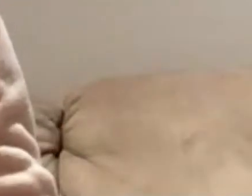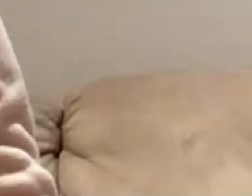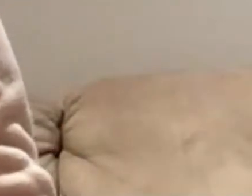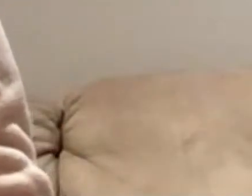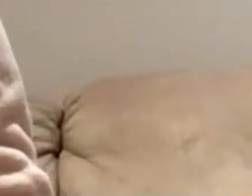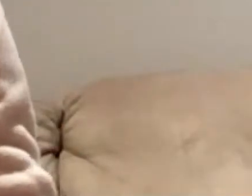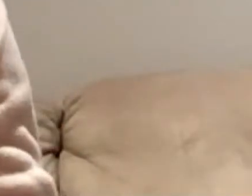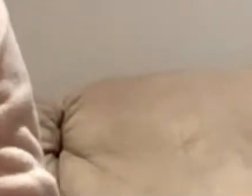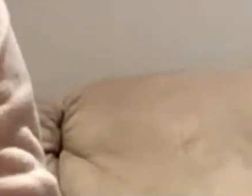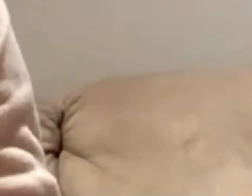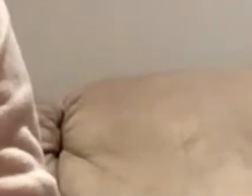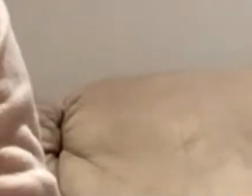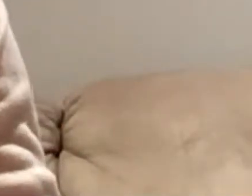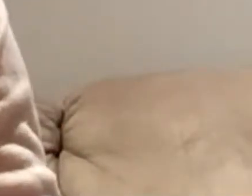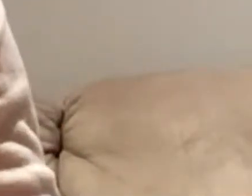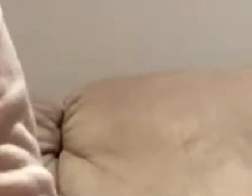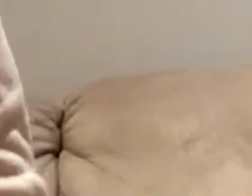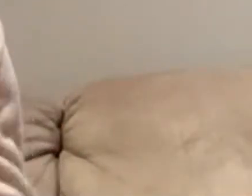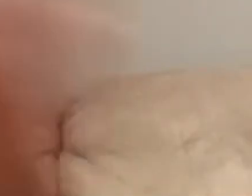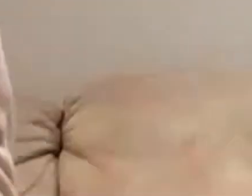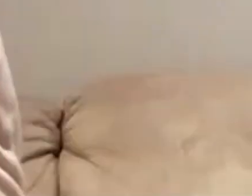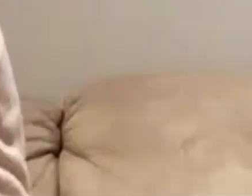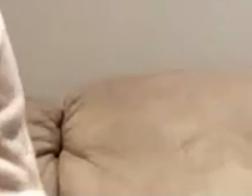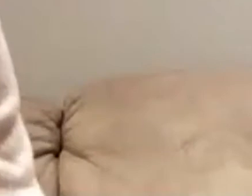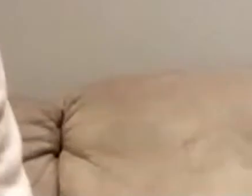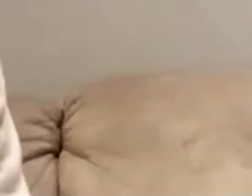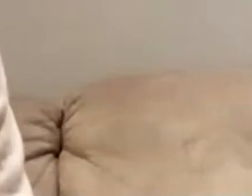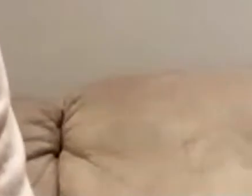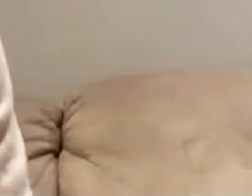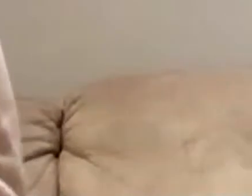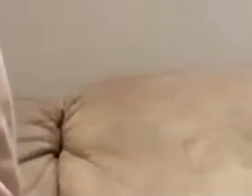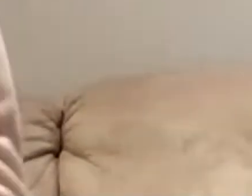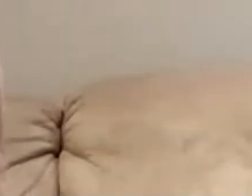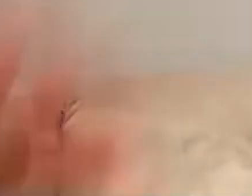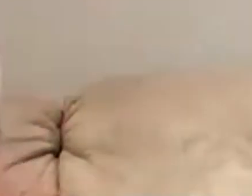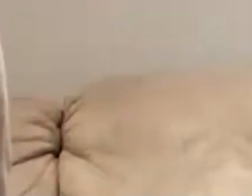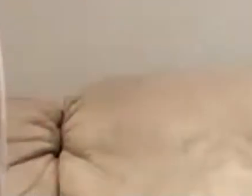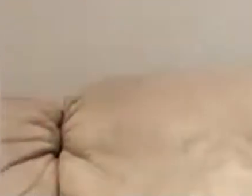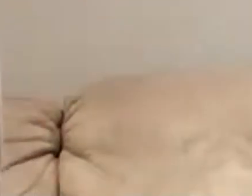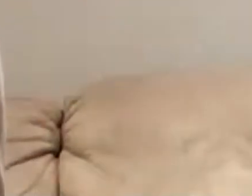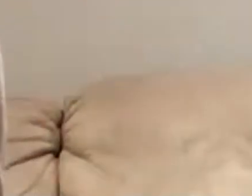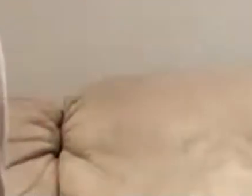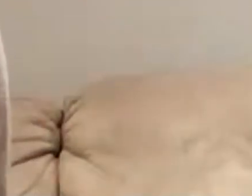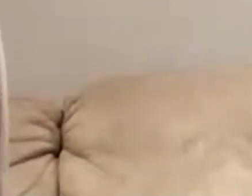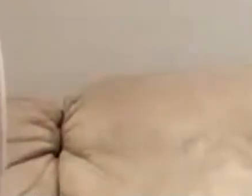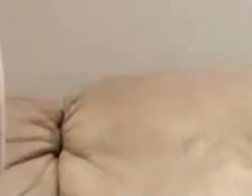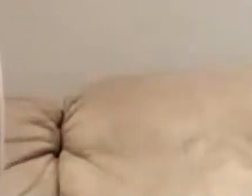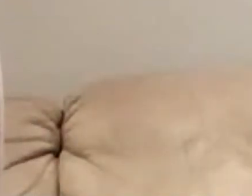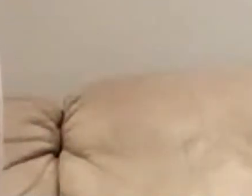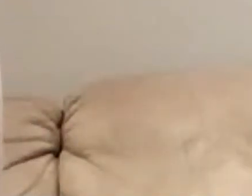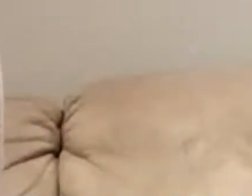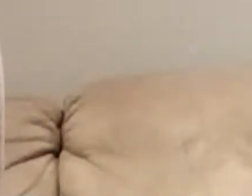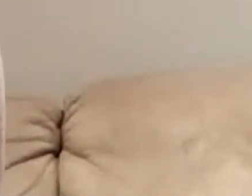qui sont issus de la diversité fonctionnelle, qui ont un handicap, et des danseurs professionnels sans handicap.